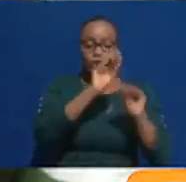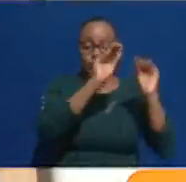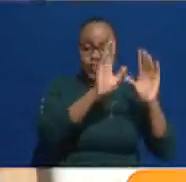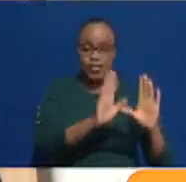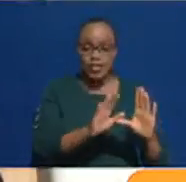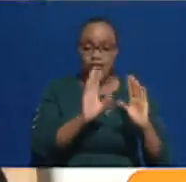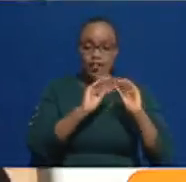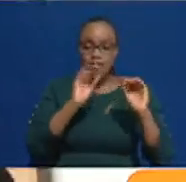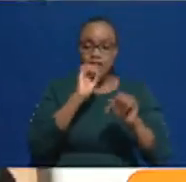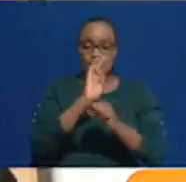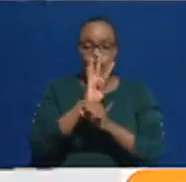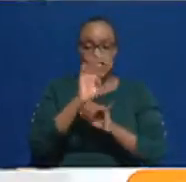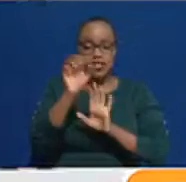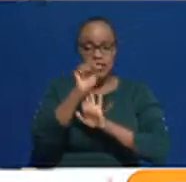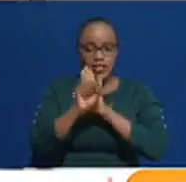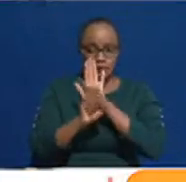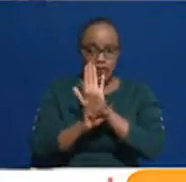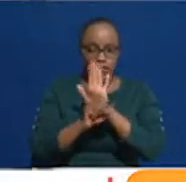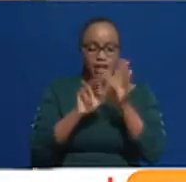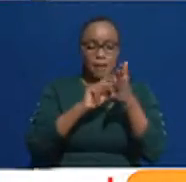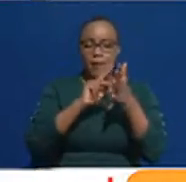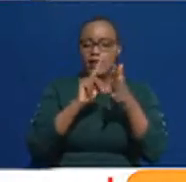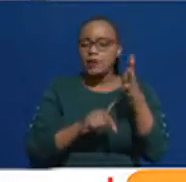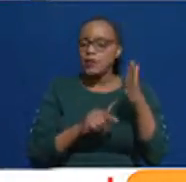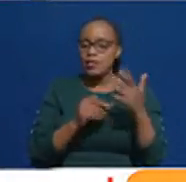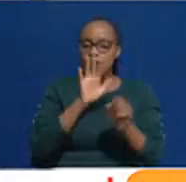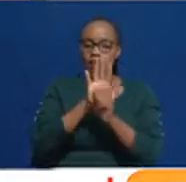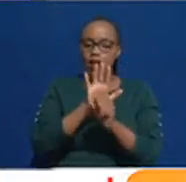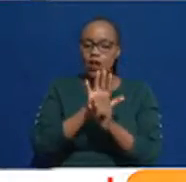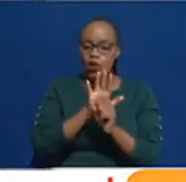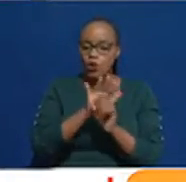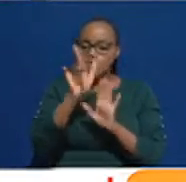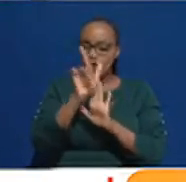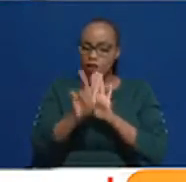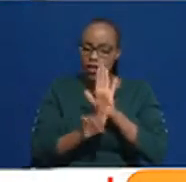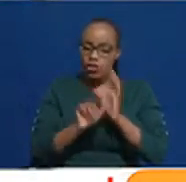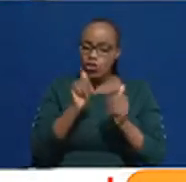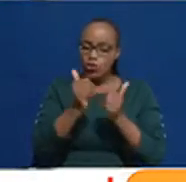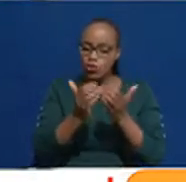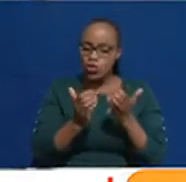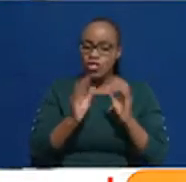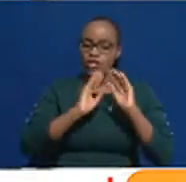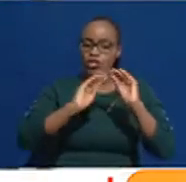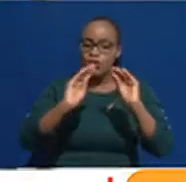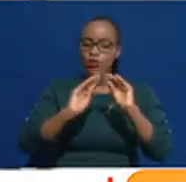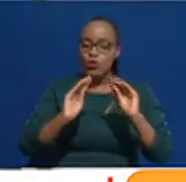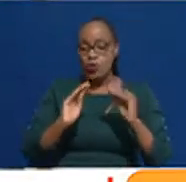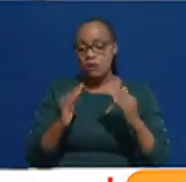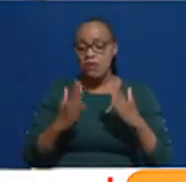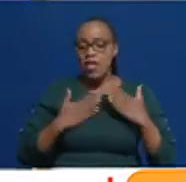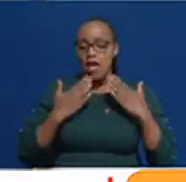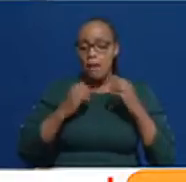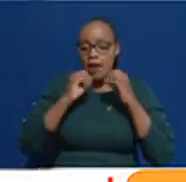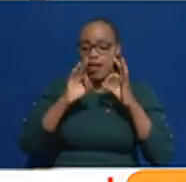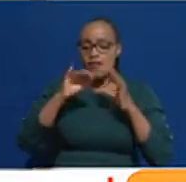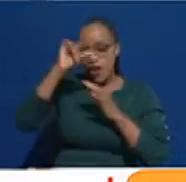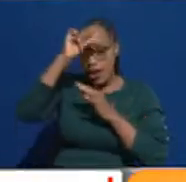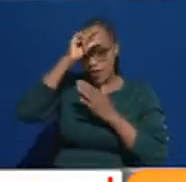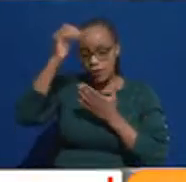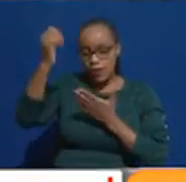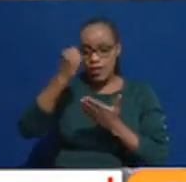teaching 14 subjects, so it's a lot of lessons, so we'd appreciate if the government hired more